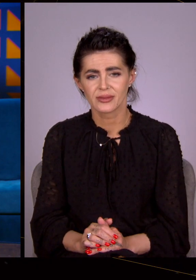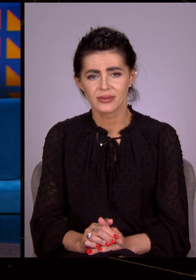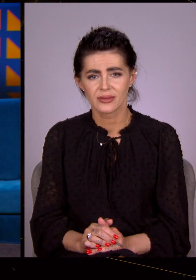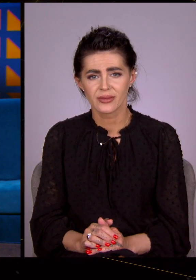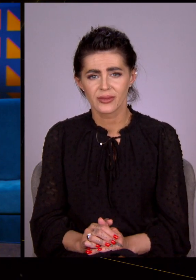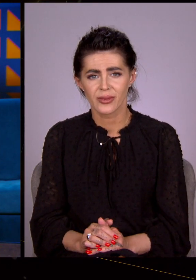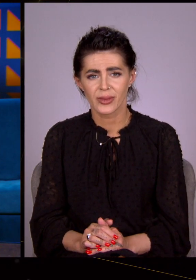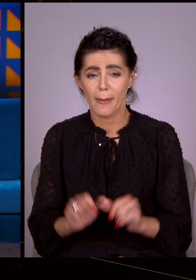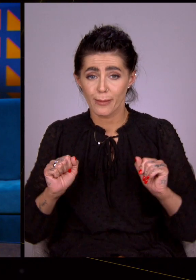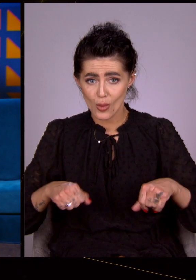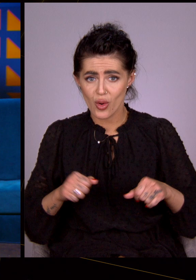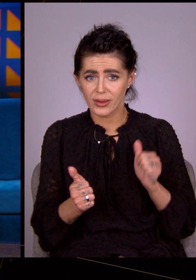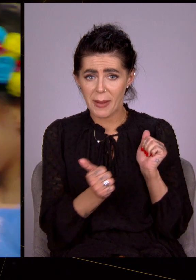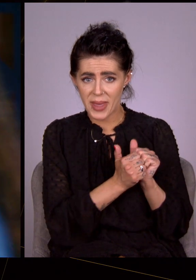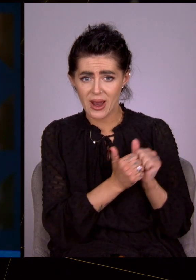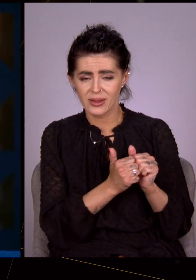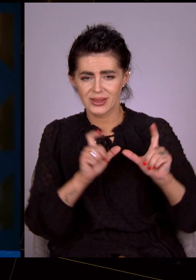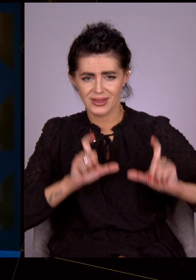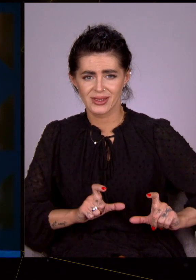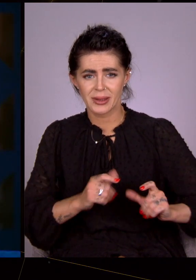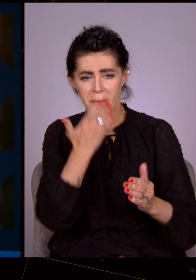біля мене тут сядеш? Покажеш мені віночки?